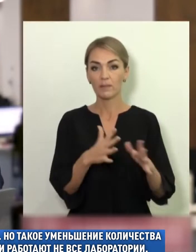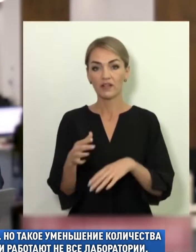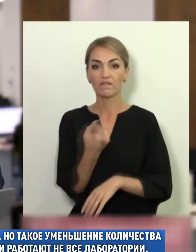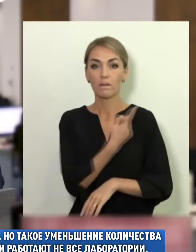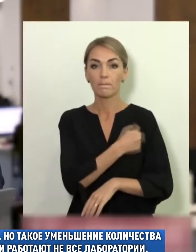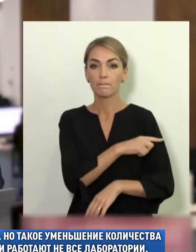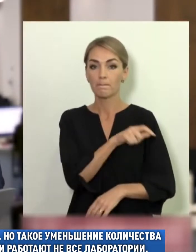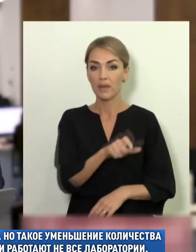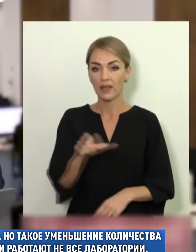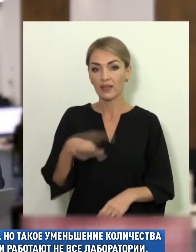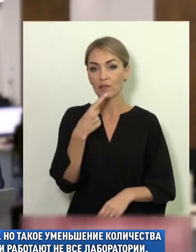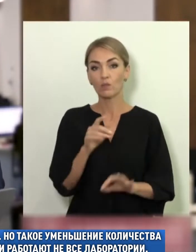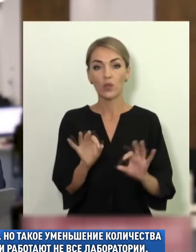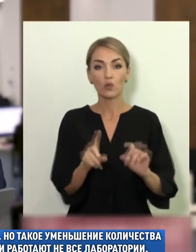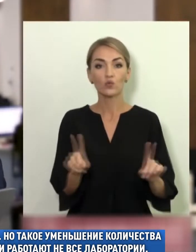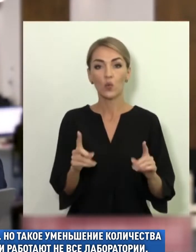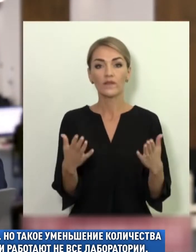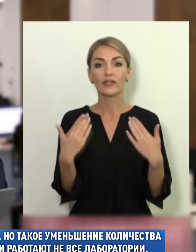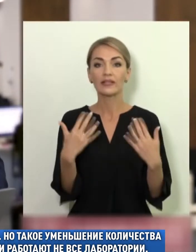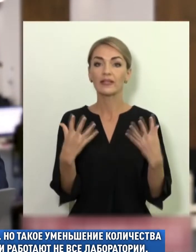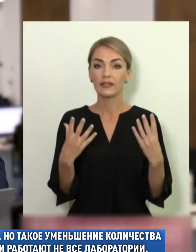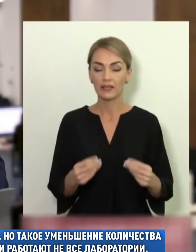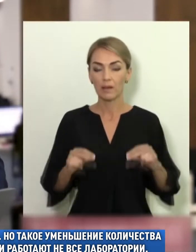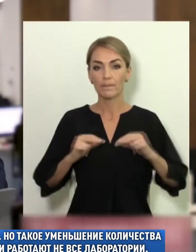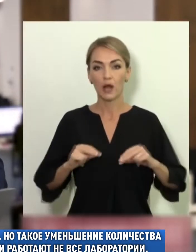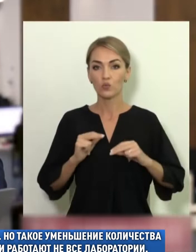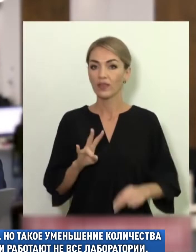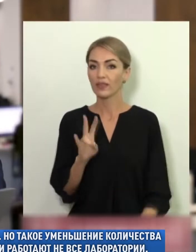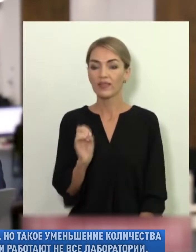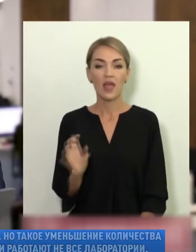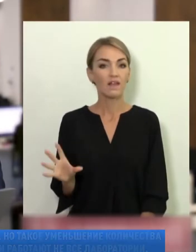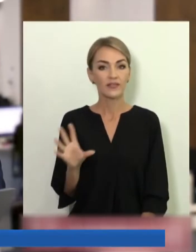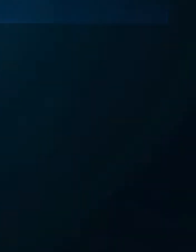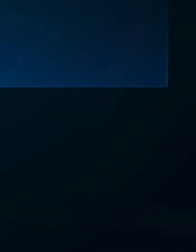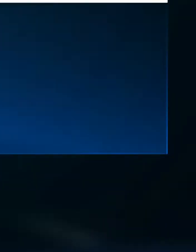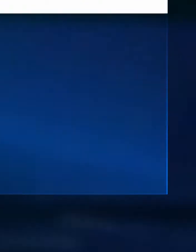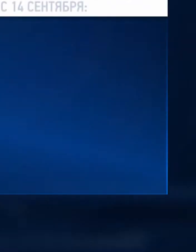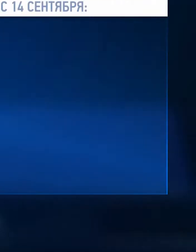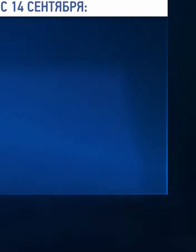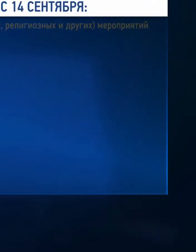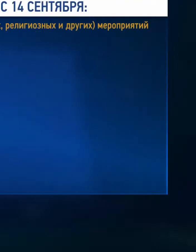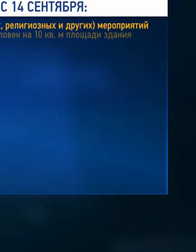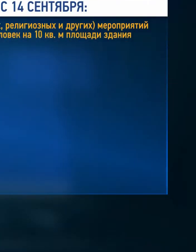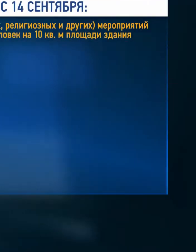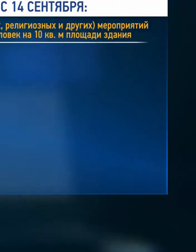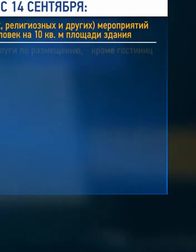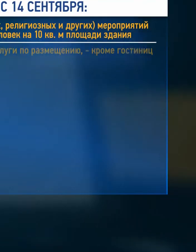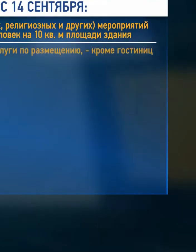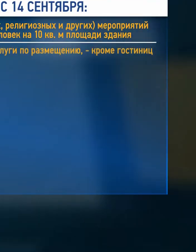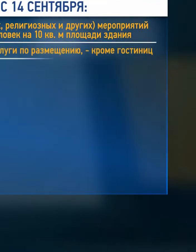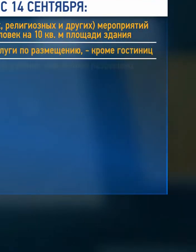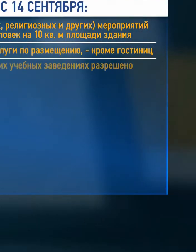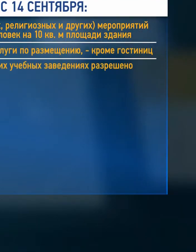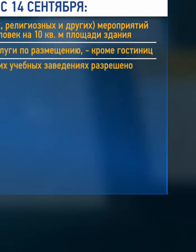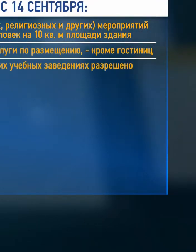тим, що в вихідні дні працюють не всі лабораторії. С сегодняшнего дня в Киеве запрещается